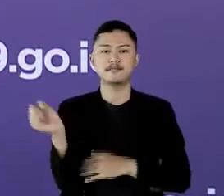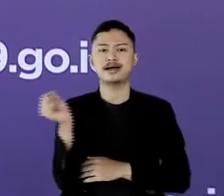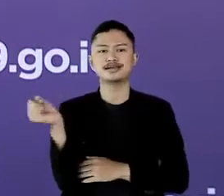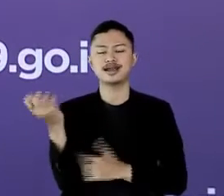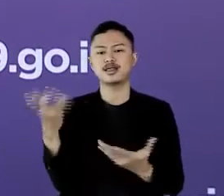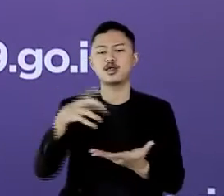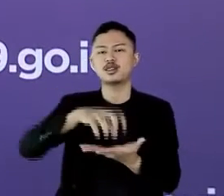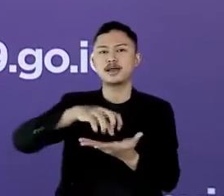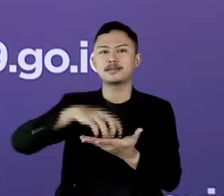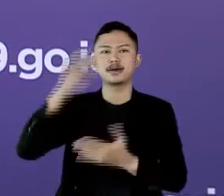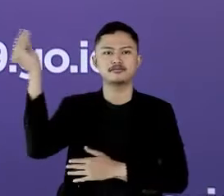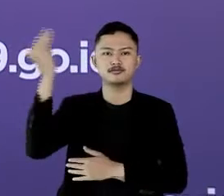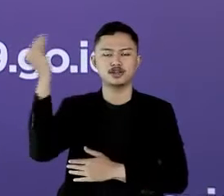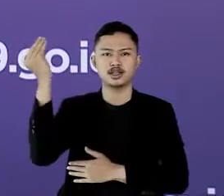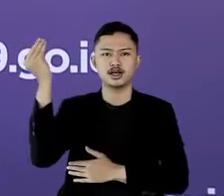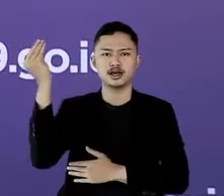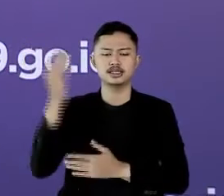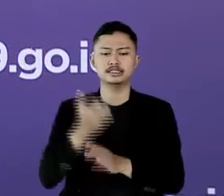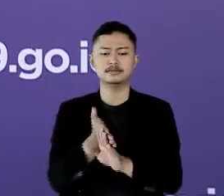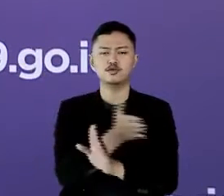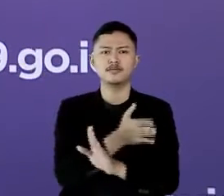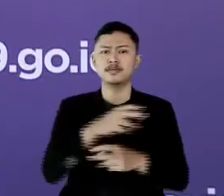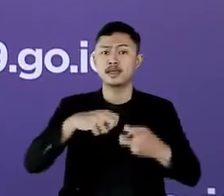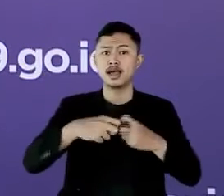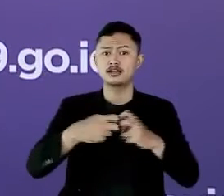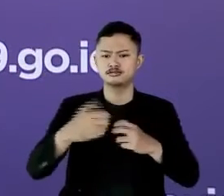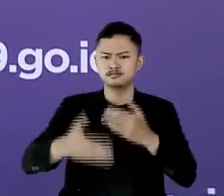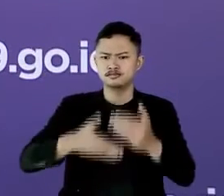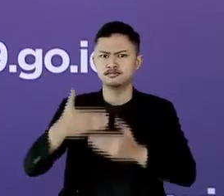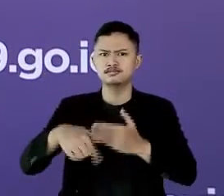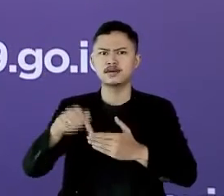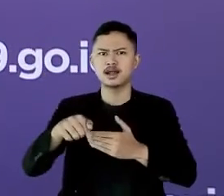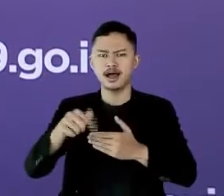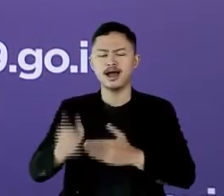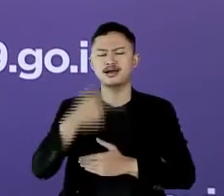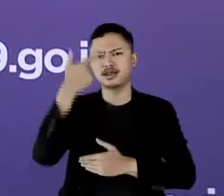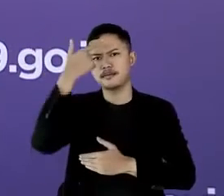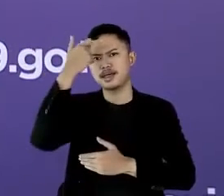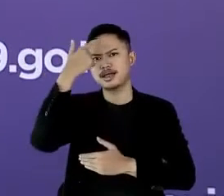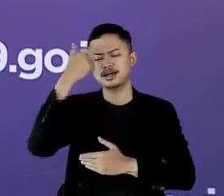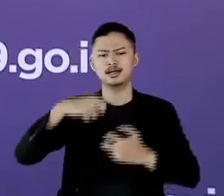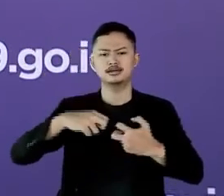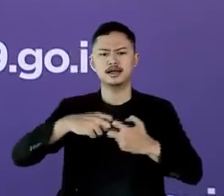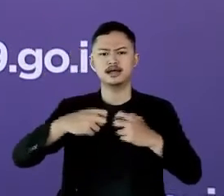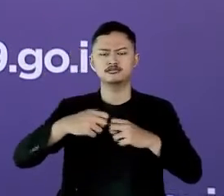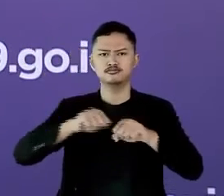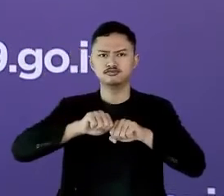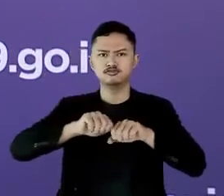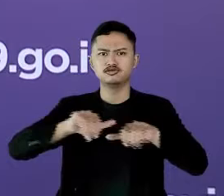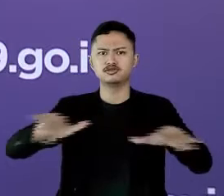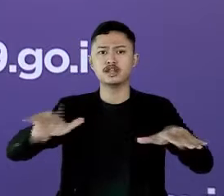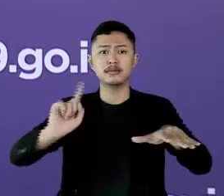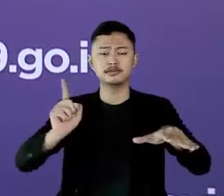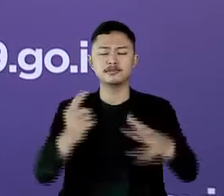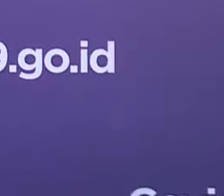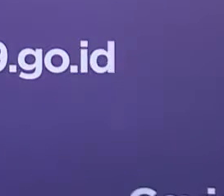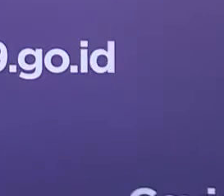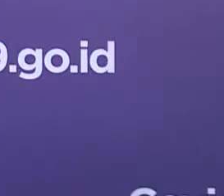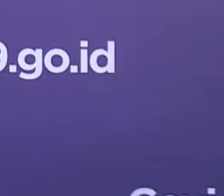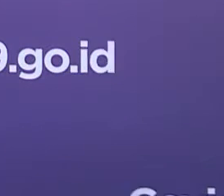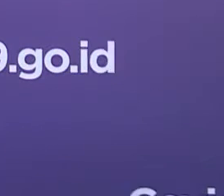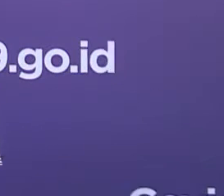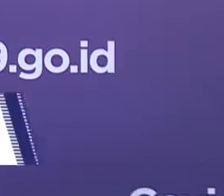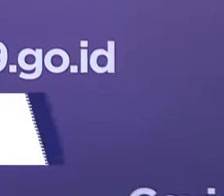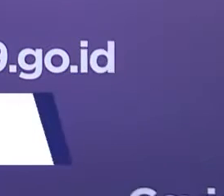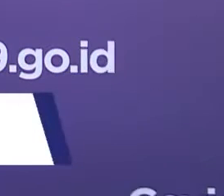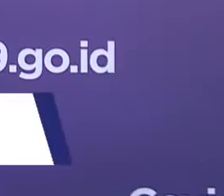recreation. Belajar dari pola peningkatan kasus yang selama ini terjadi, laju penularan semakin tinggi saat pergerakan masyarakat juga